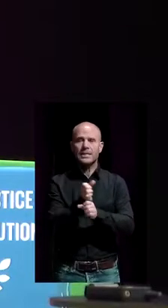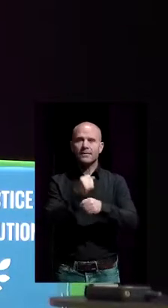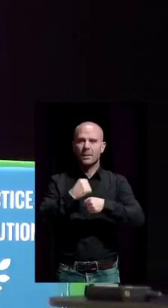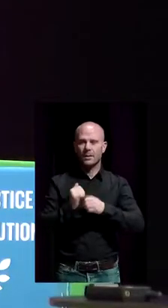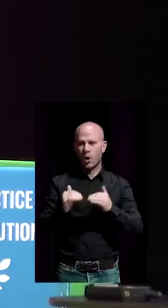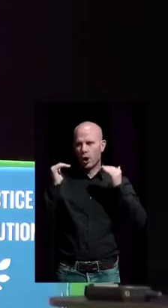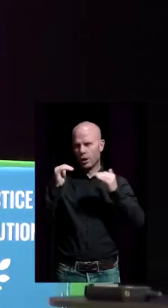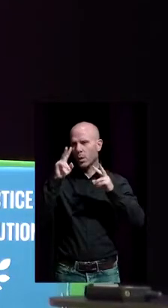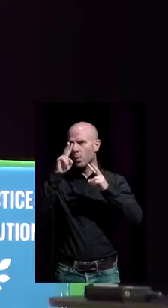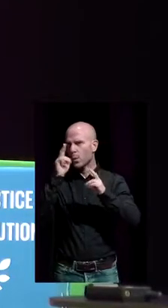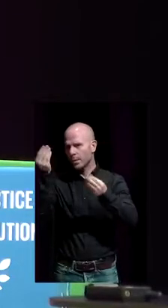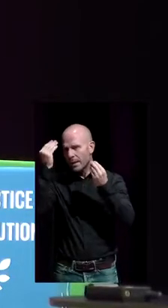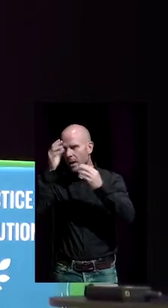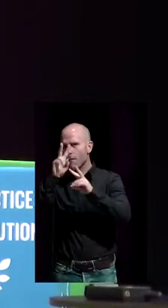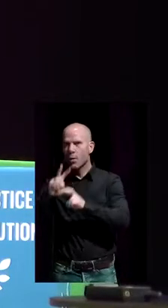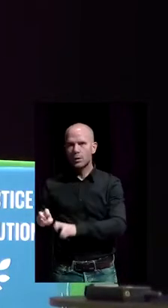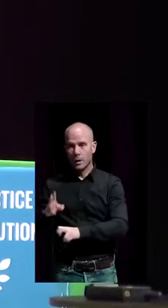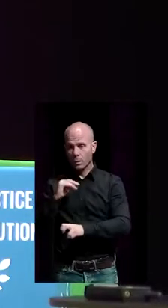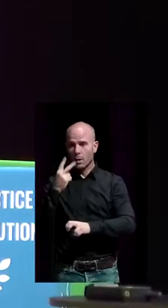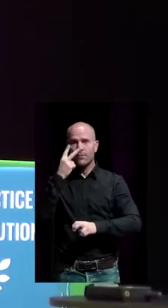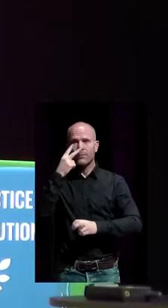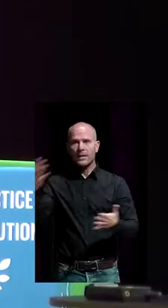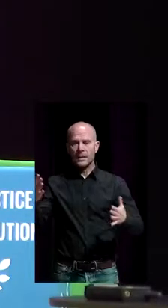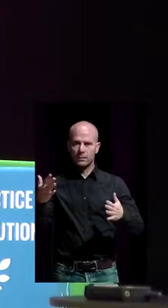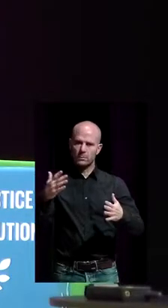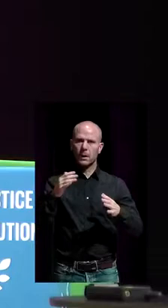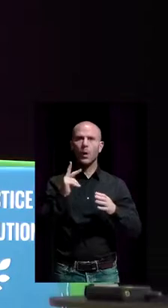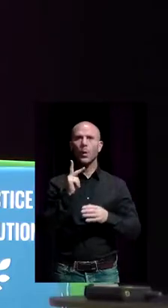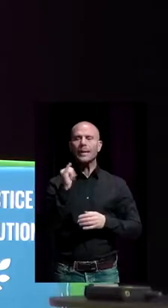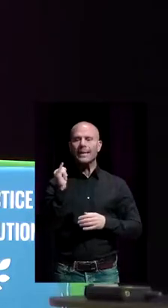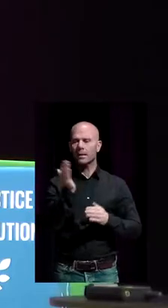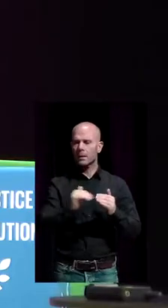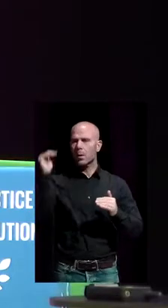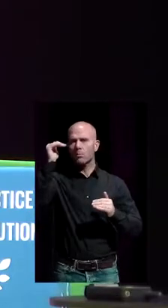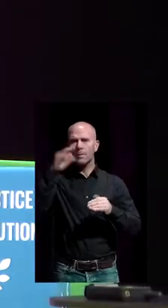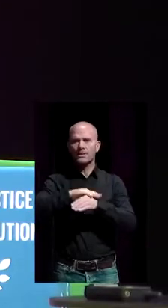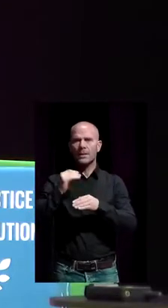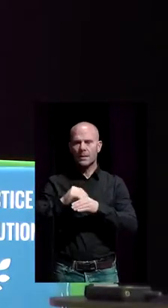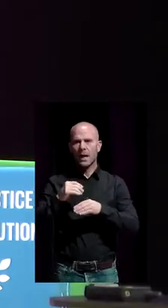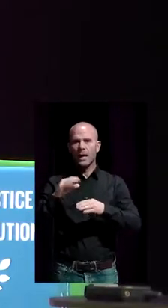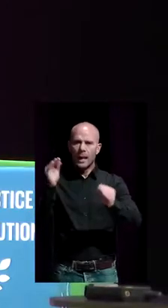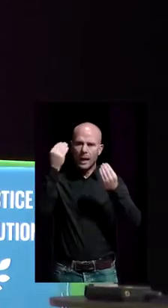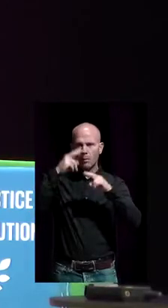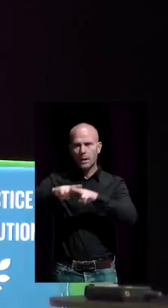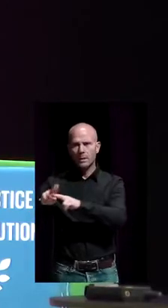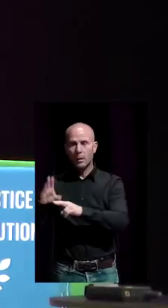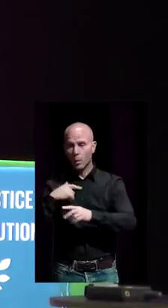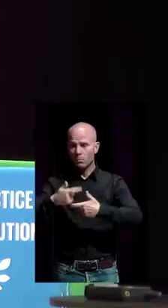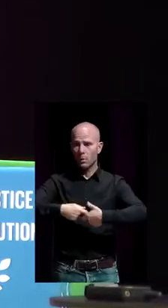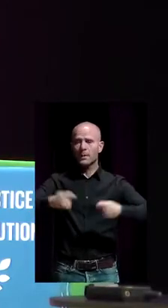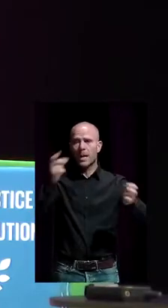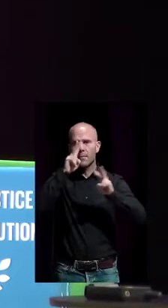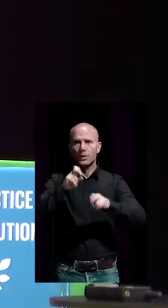forskning visar att Karolinska institutet ligger i topp bland svenska lärosäten när det gäller i vilken omfattning publicerade